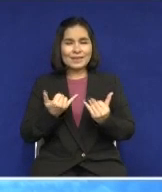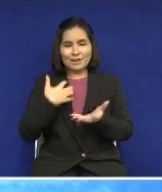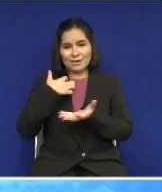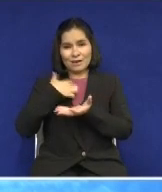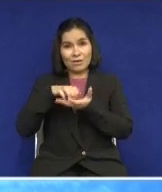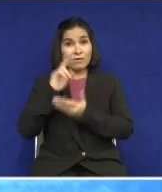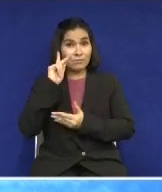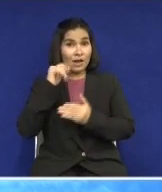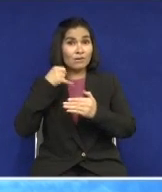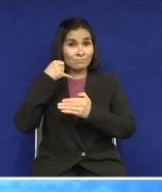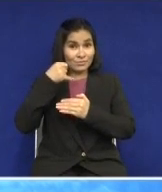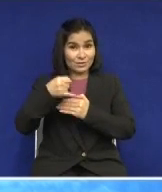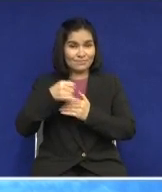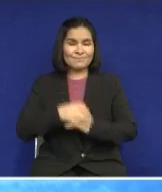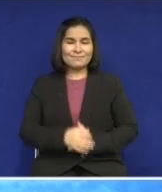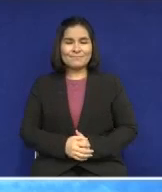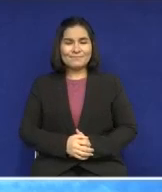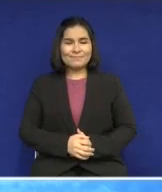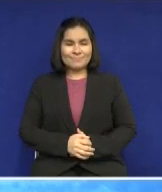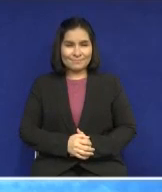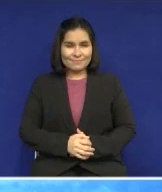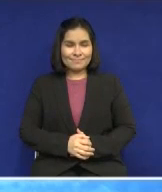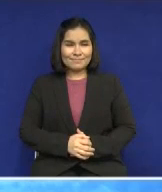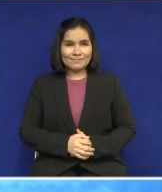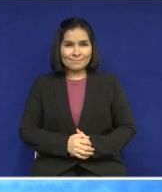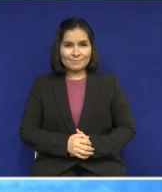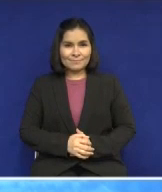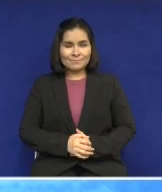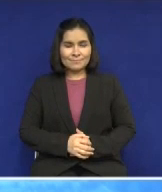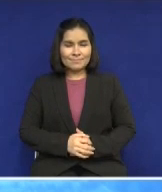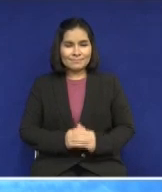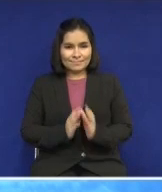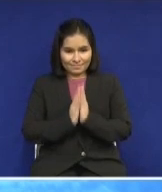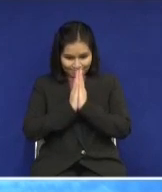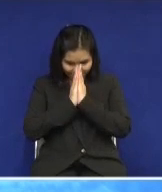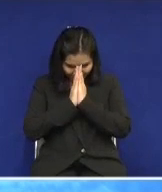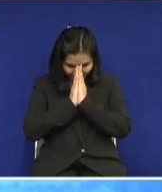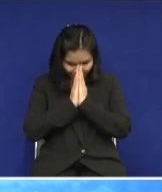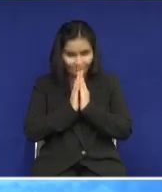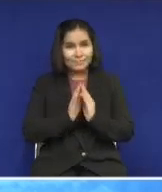การแถลงข่าวจากศูนย์บริหารสถานการณ์โควิด-19แต่เพียงเท่านี้สวัสดีค่ะ